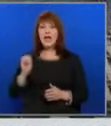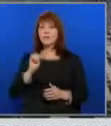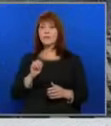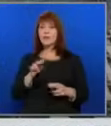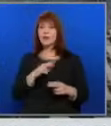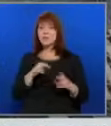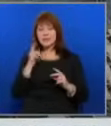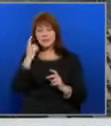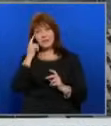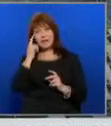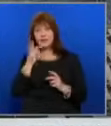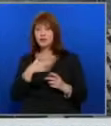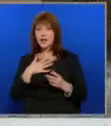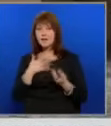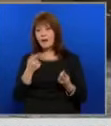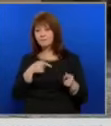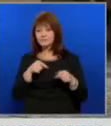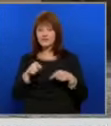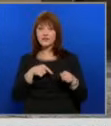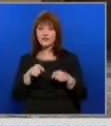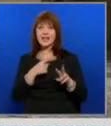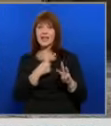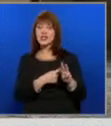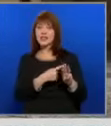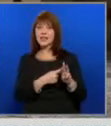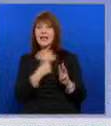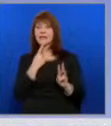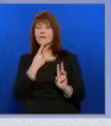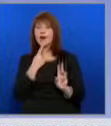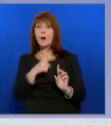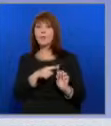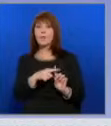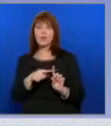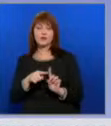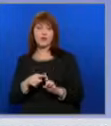Европейската комисия смята, че има раздвижване по Шенген в положителна посока.